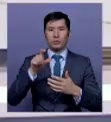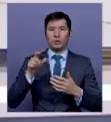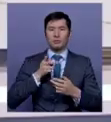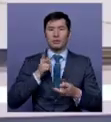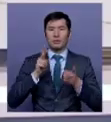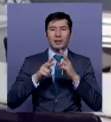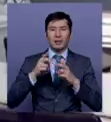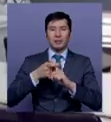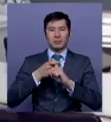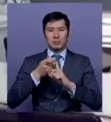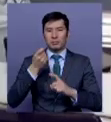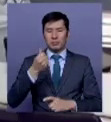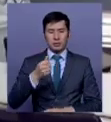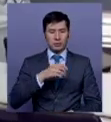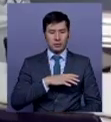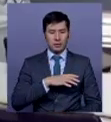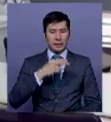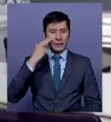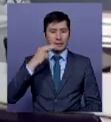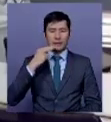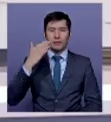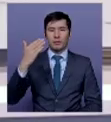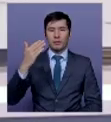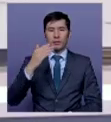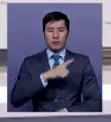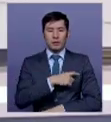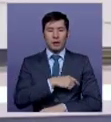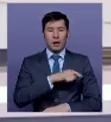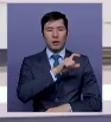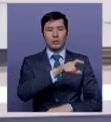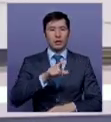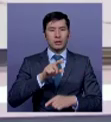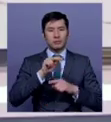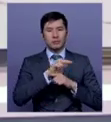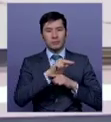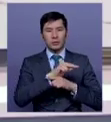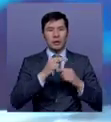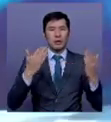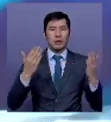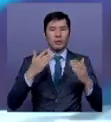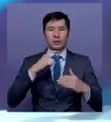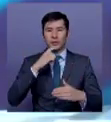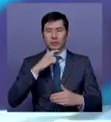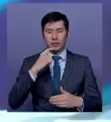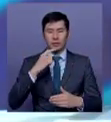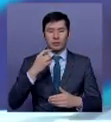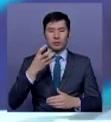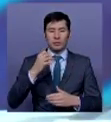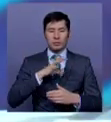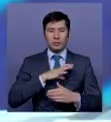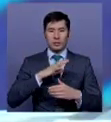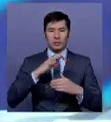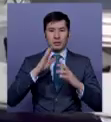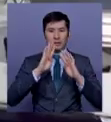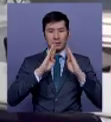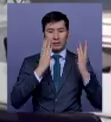күрт төмендеді. Қытайлық дәрігерлер науқастарды қандай препараттармен емдеп жазғандармен де бөлісті. Айтуларынша, инкубациялық